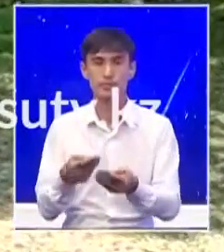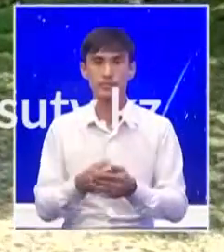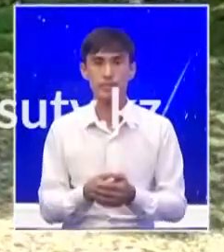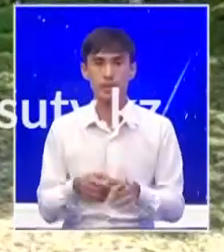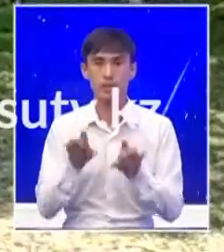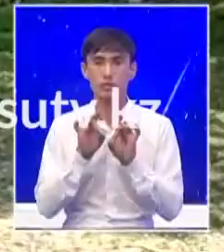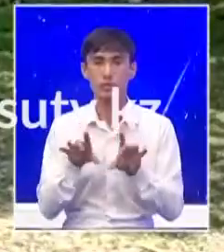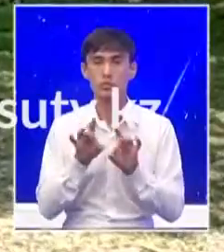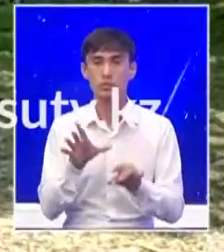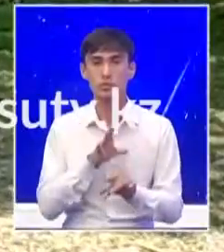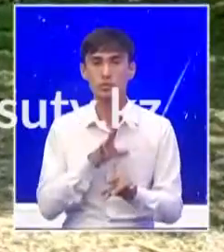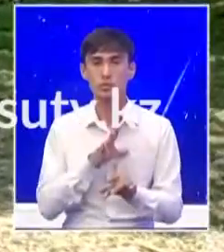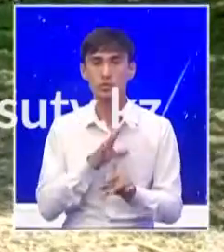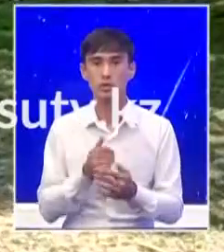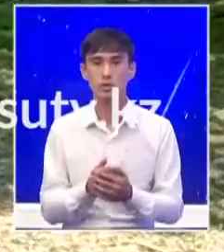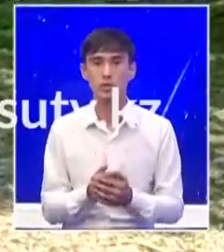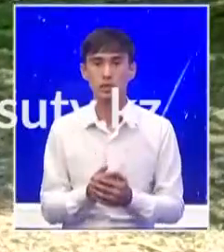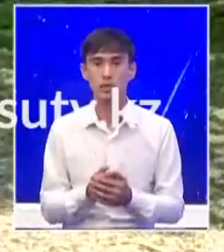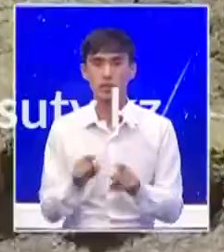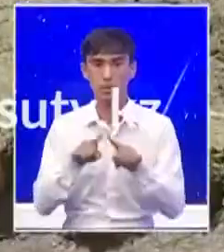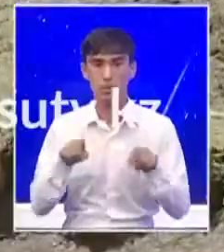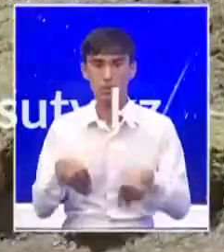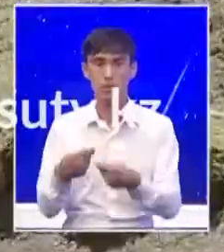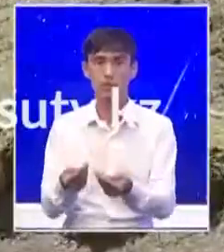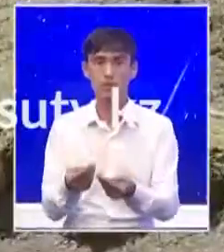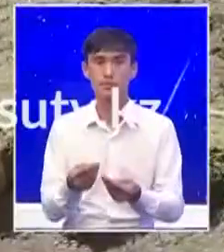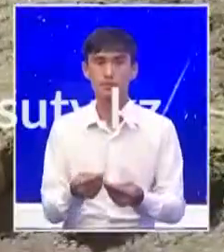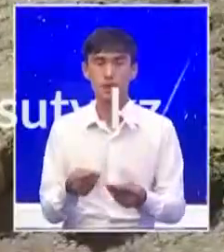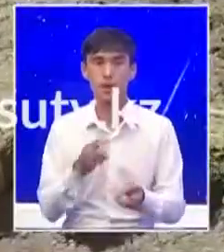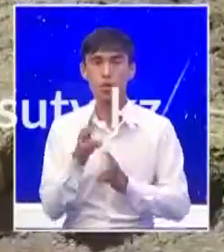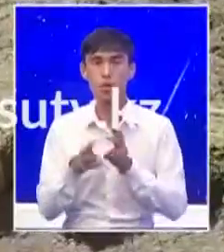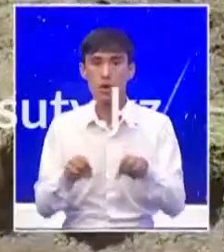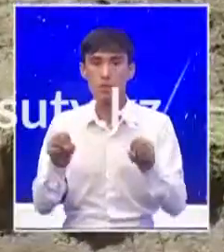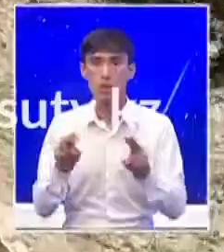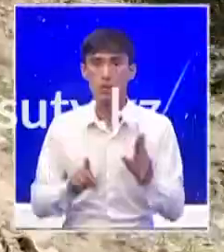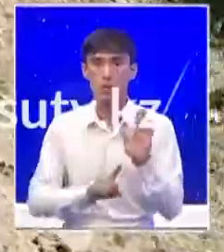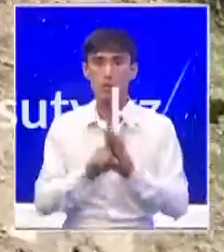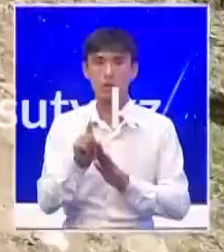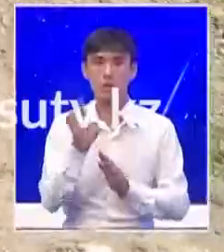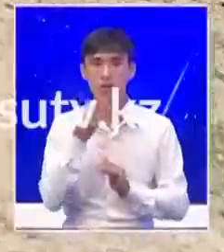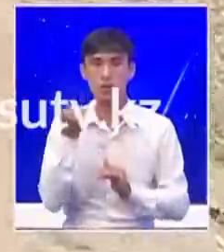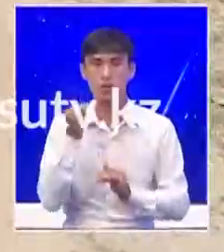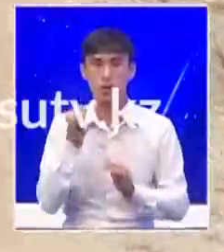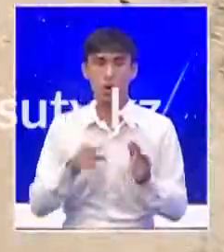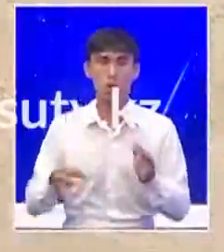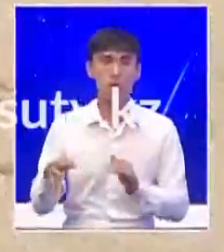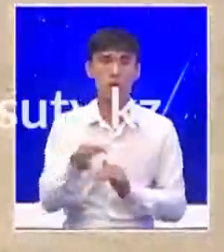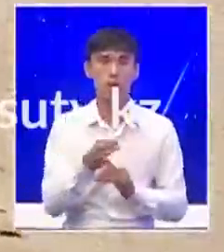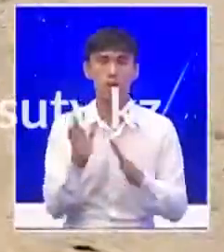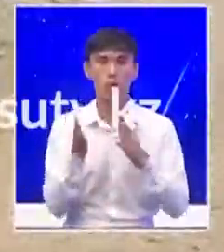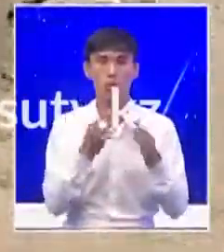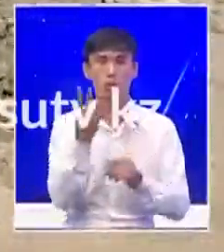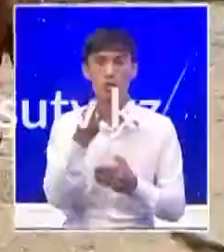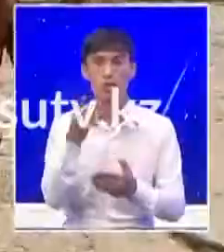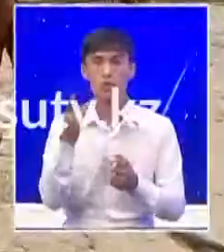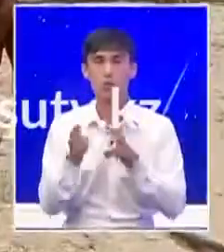ережелер түсіндіріліп, оларға нұсқамалық парақшалар таратылады. Жалпы өрт қауіпі кезеңі басталғаннан бері Ұйғыр ауданына қарасты ормандарда 4 өрт